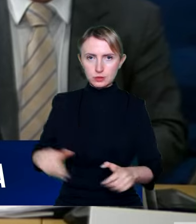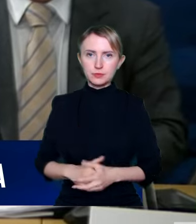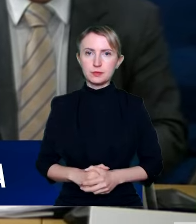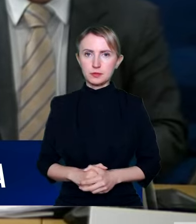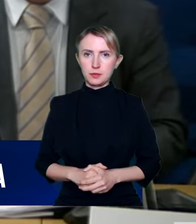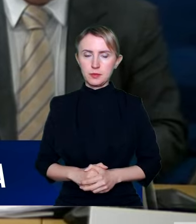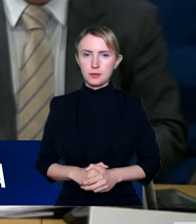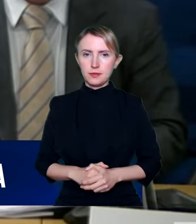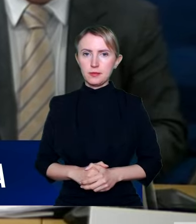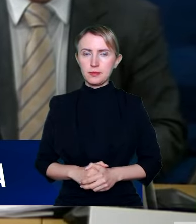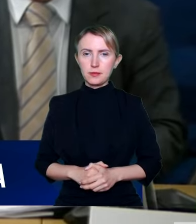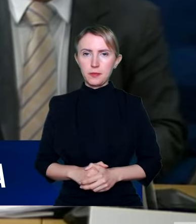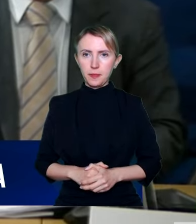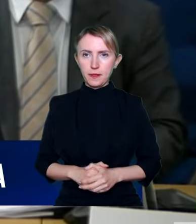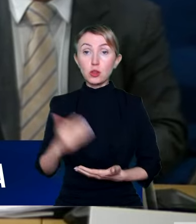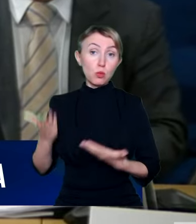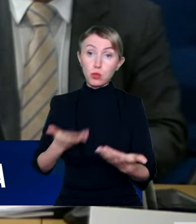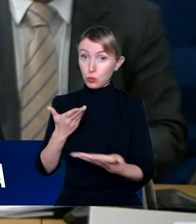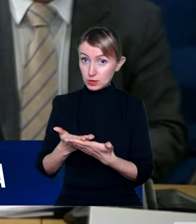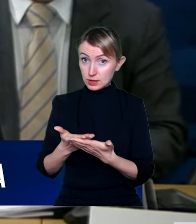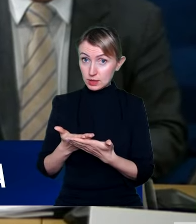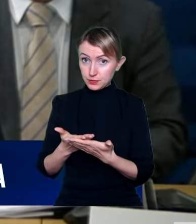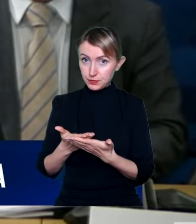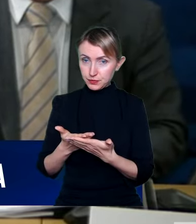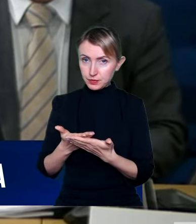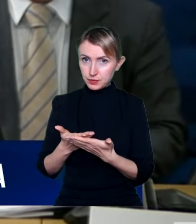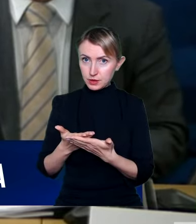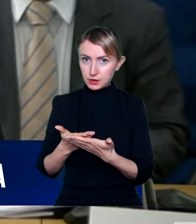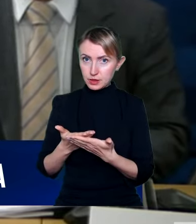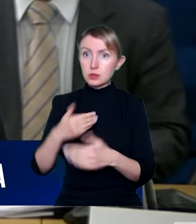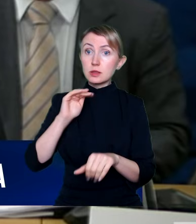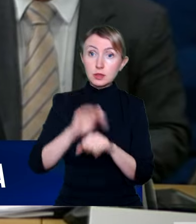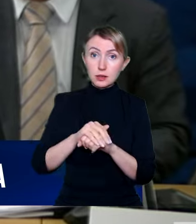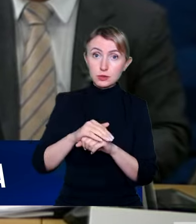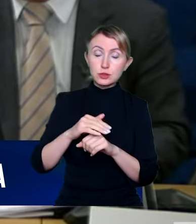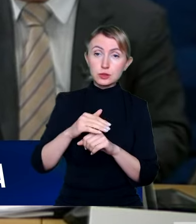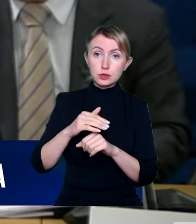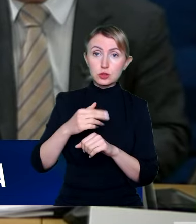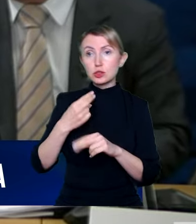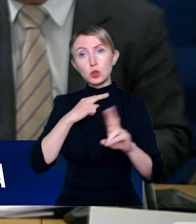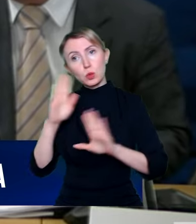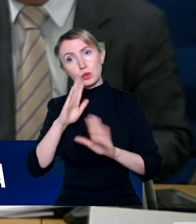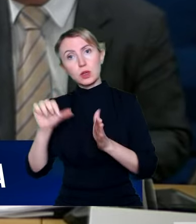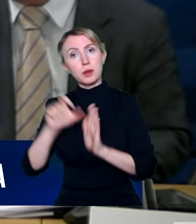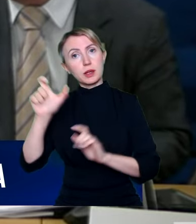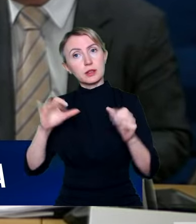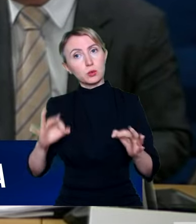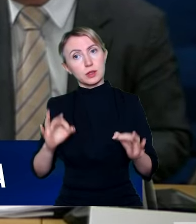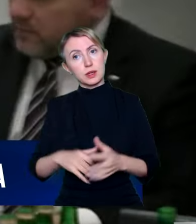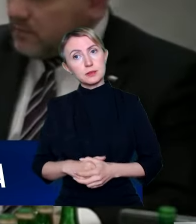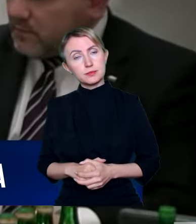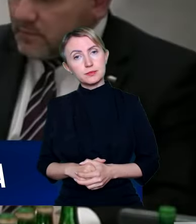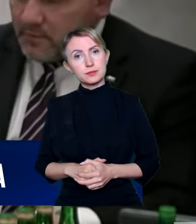wskazane przez państwa osoby. Taka jest moja propozycja. Czy nie przyjmujecie tej propozycji i głosujemy ich kandydatury? My